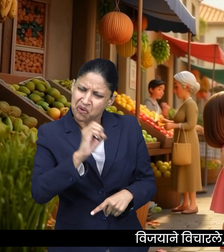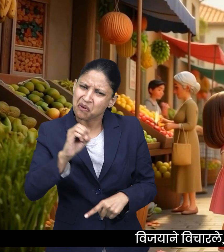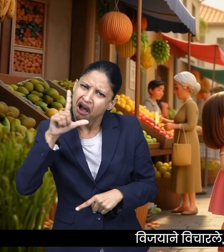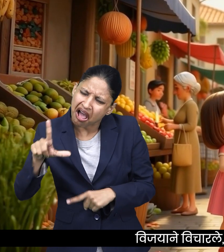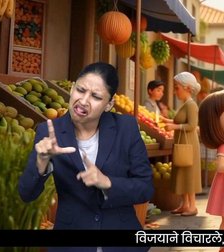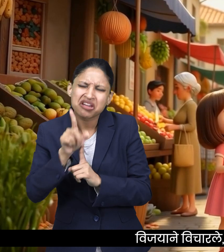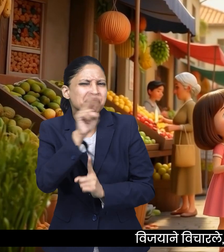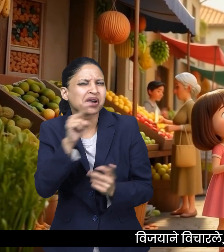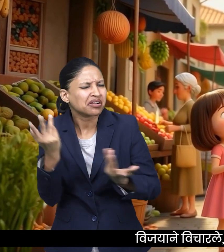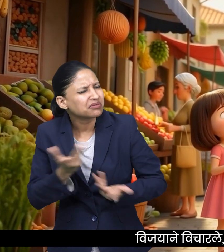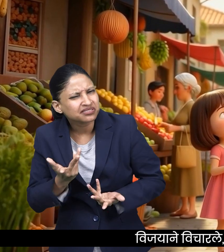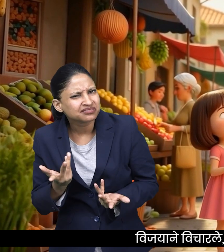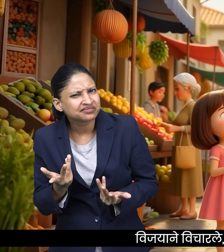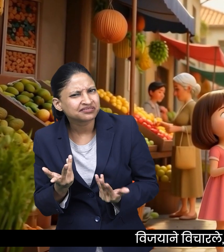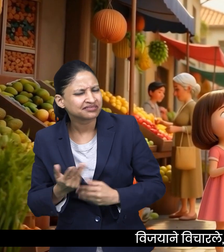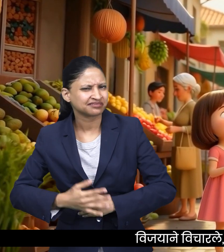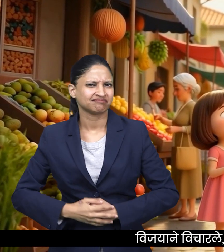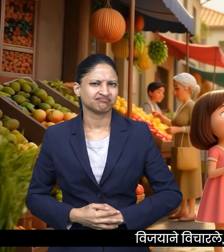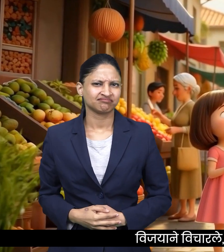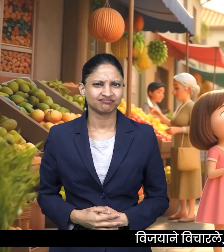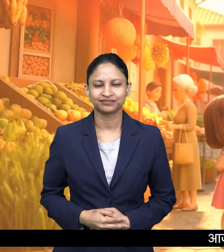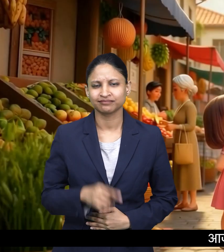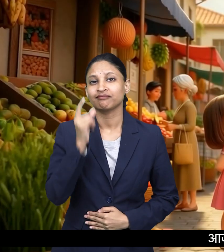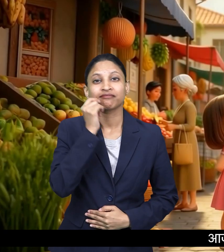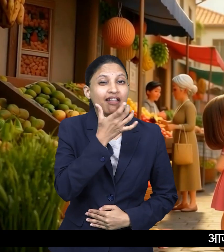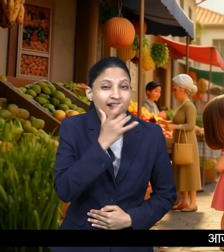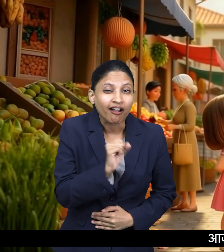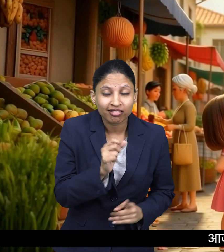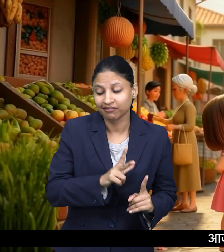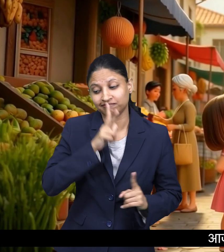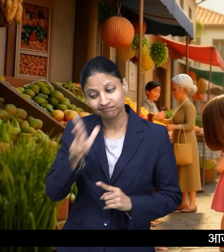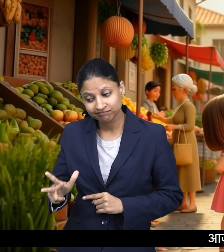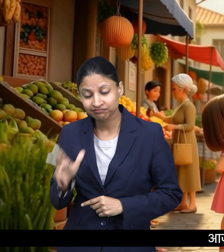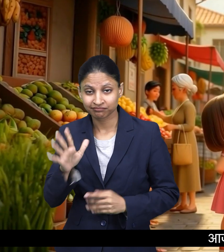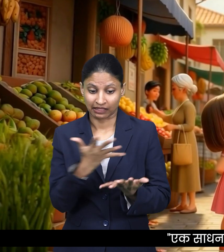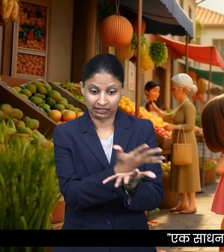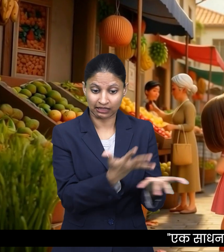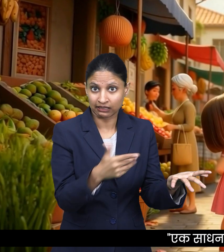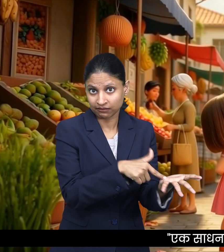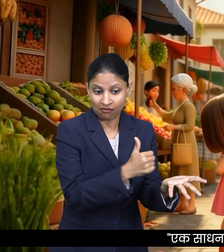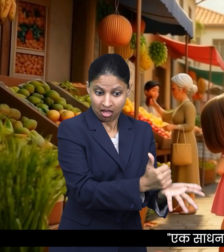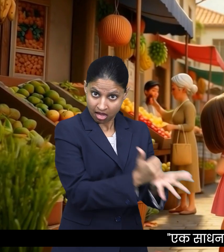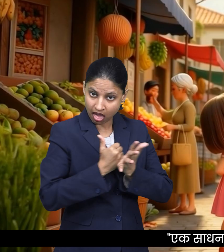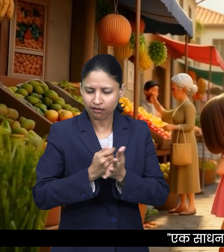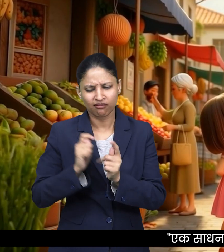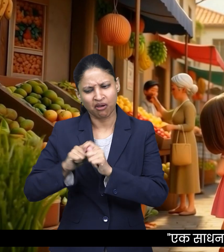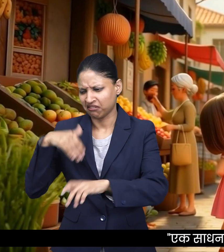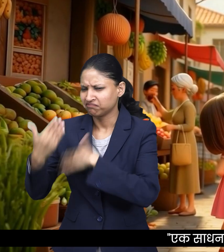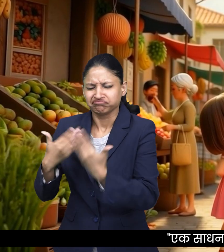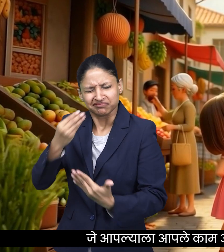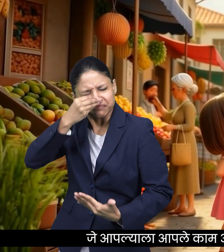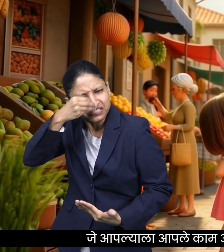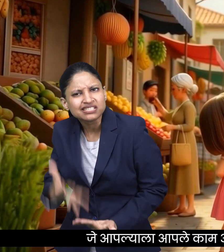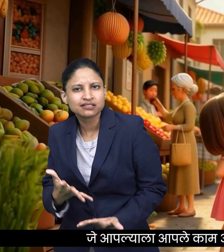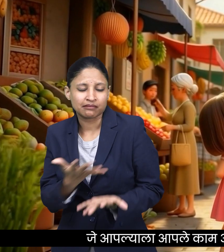विजयाने विचारले, काका, साधन म्हणजे काय? आजोबा म्हणाले, एक साधन म्हणजे असे